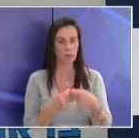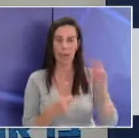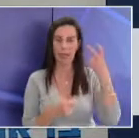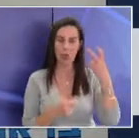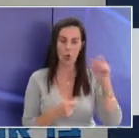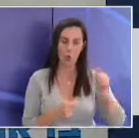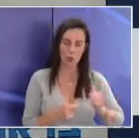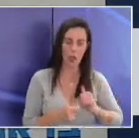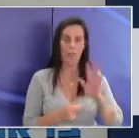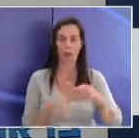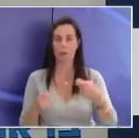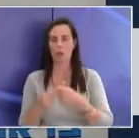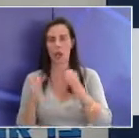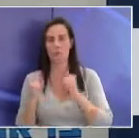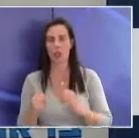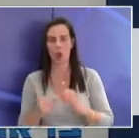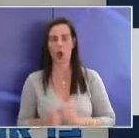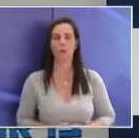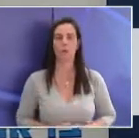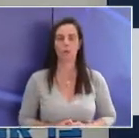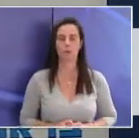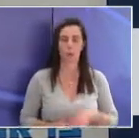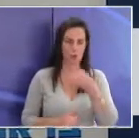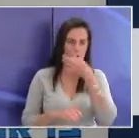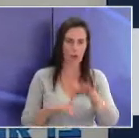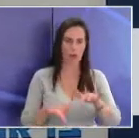הגיוס וגם בנושא ביטחון. יקי?